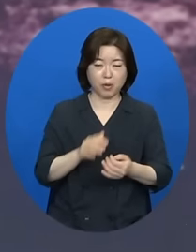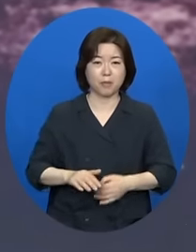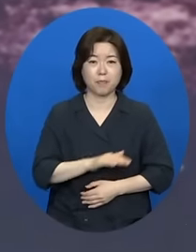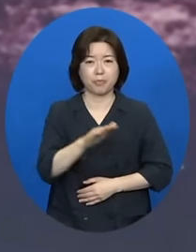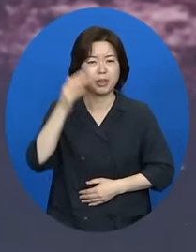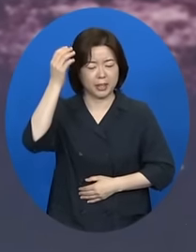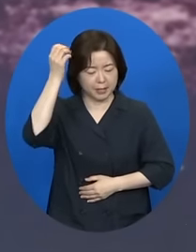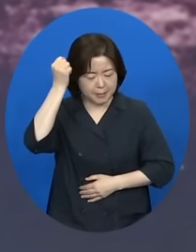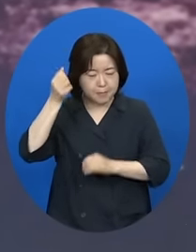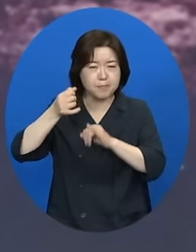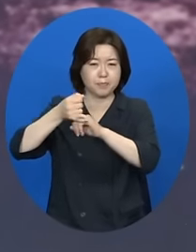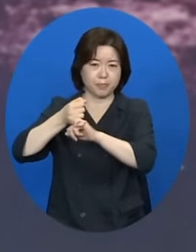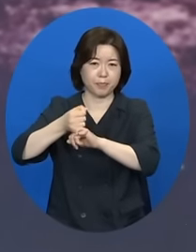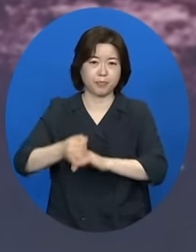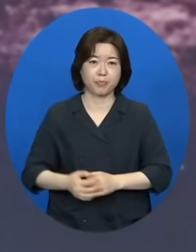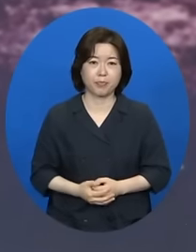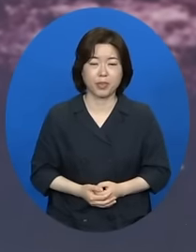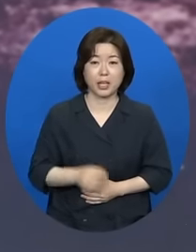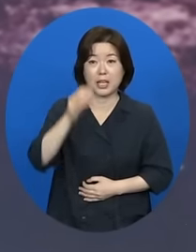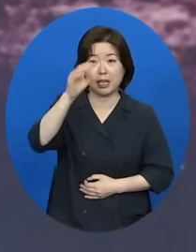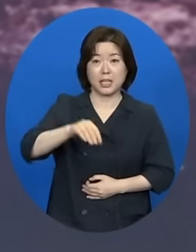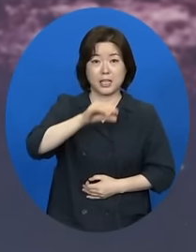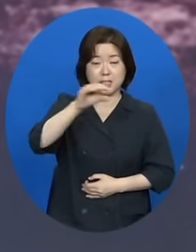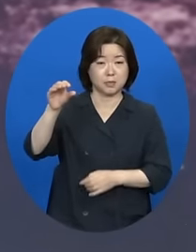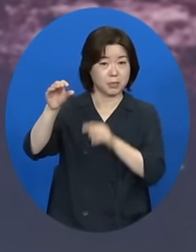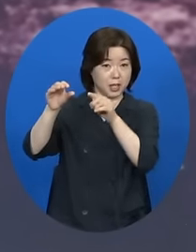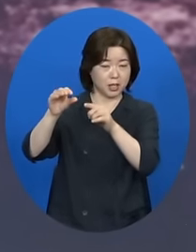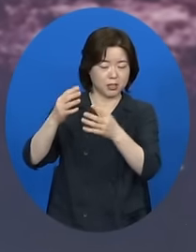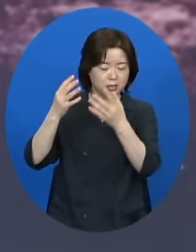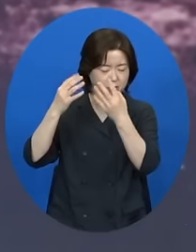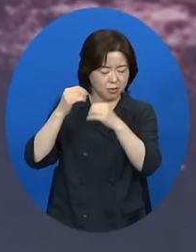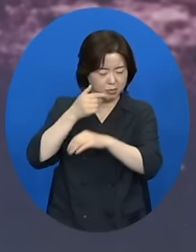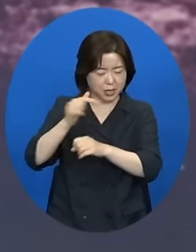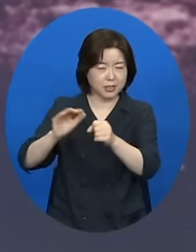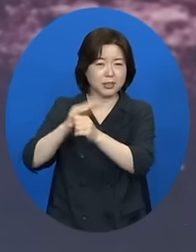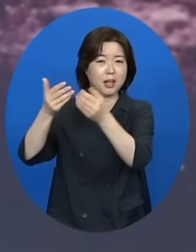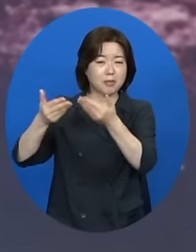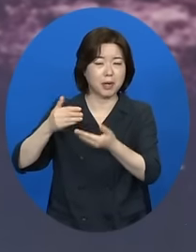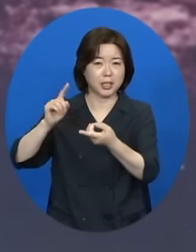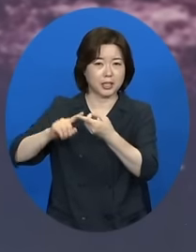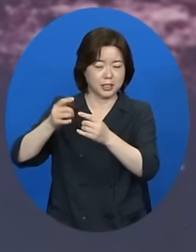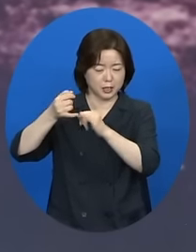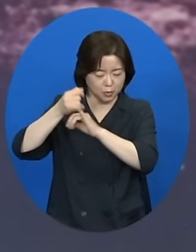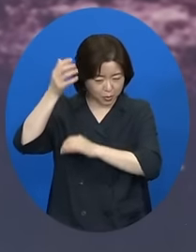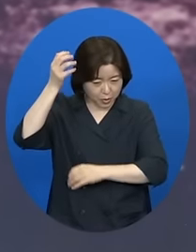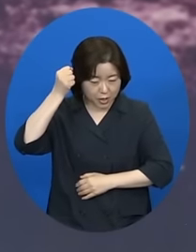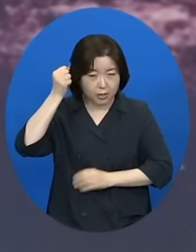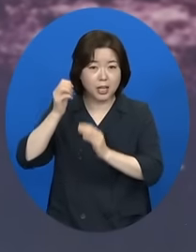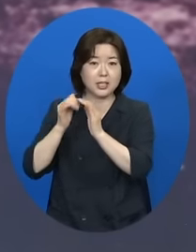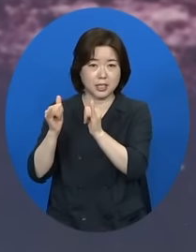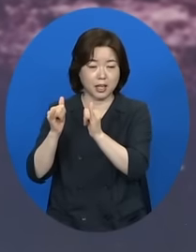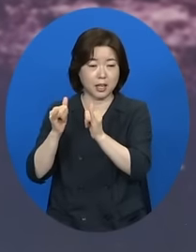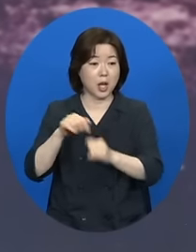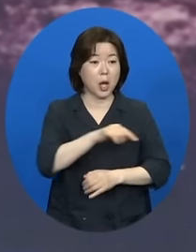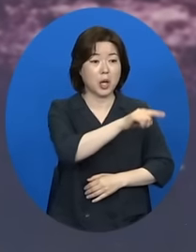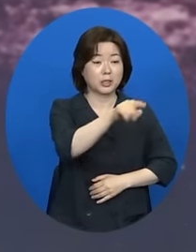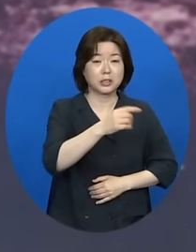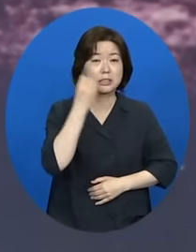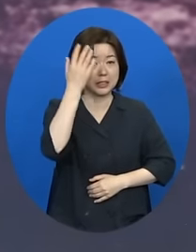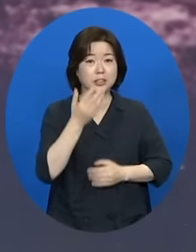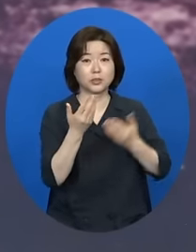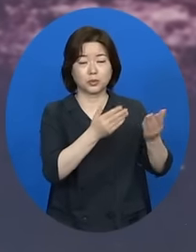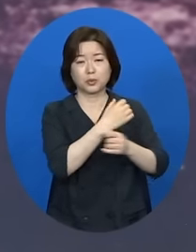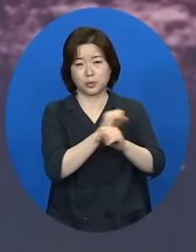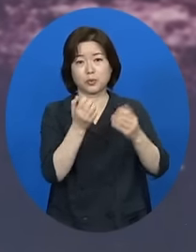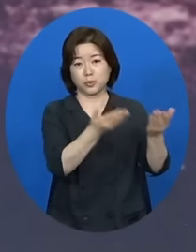기억해야 된다는 것입니다. 십자가에서 우리가 얼마나 큰 사랑을 받았는지를 기억한 자만이 잊을 수가 있고 용서할 수가